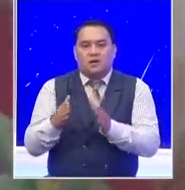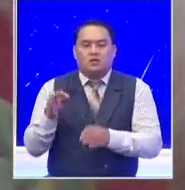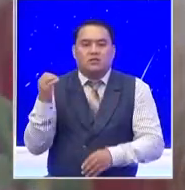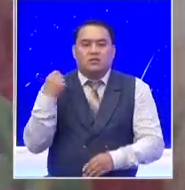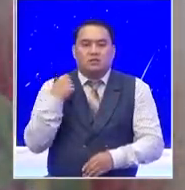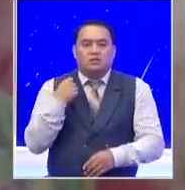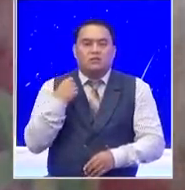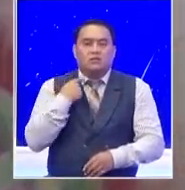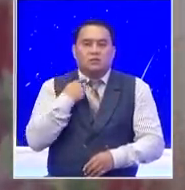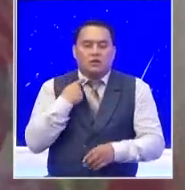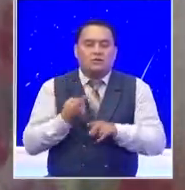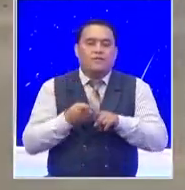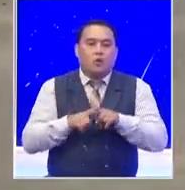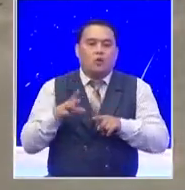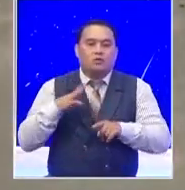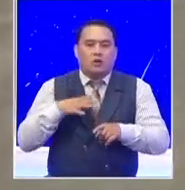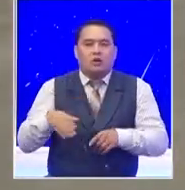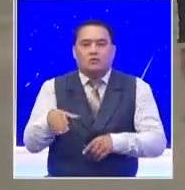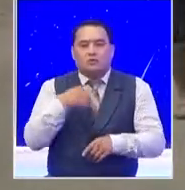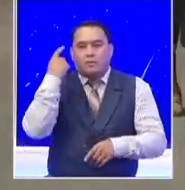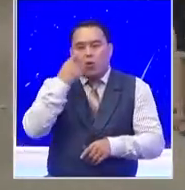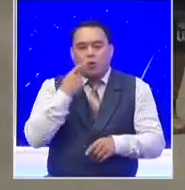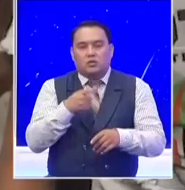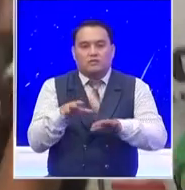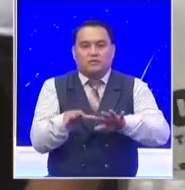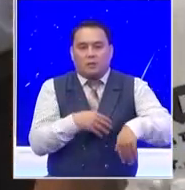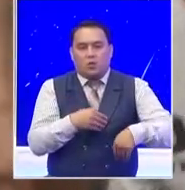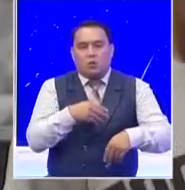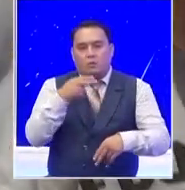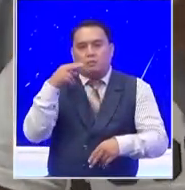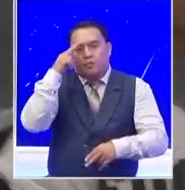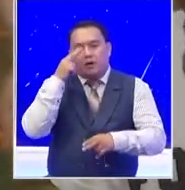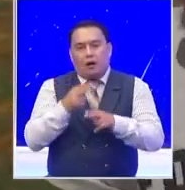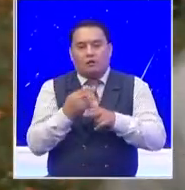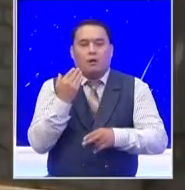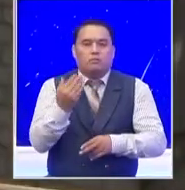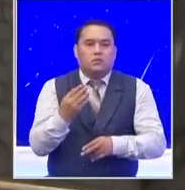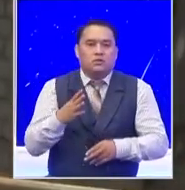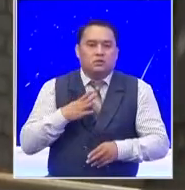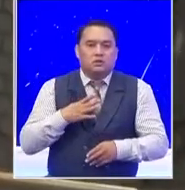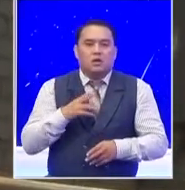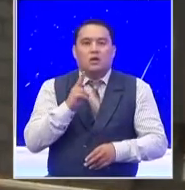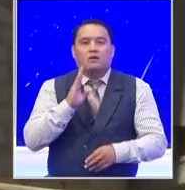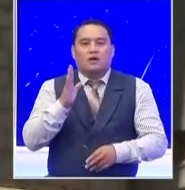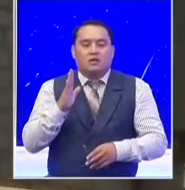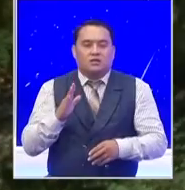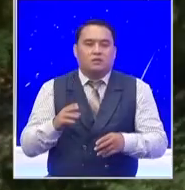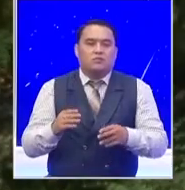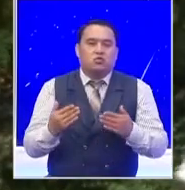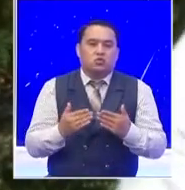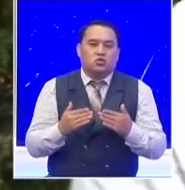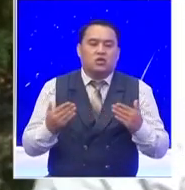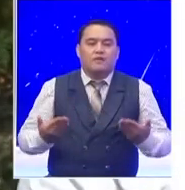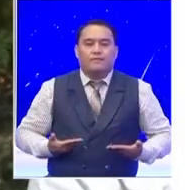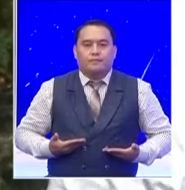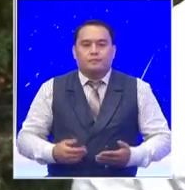употребление спиртного. Именно тогда 2 малолетних братьев она забрала под свою опеку. И уже с 4 детьми пришлось скитаться по съемным домам и квартирам. Ее родная